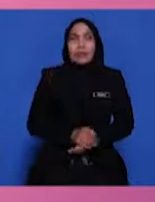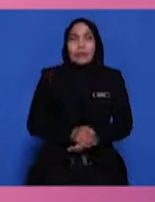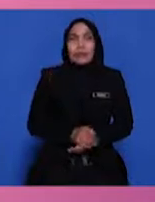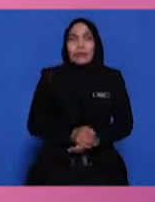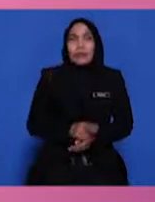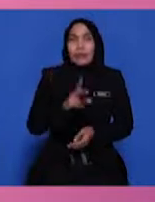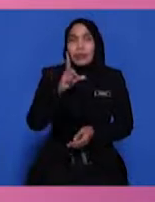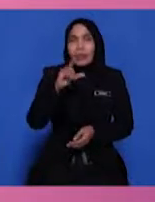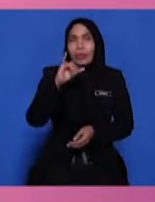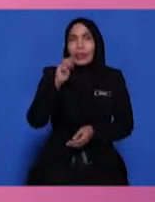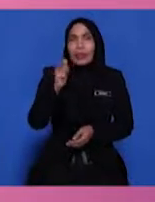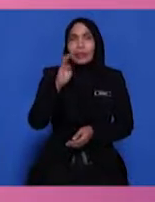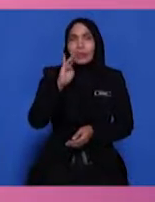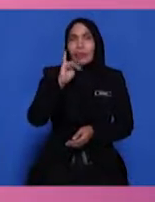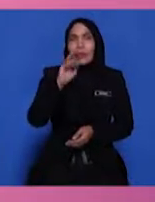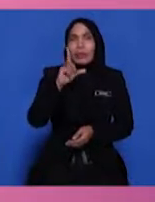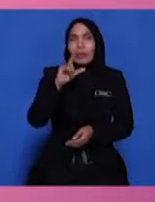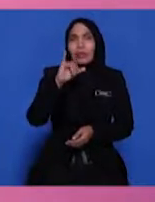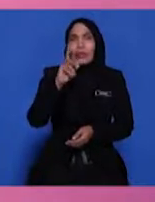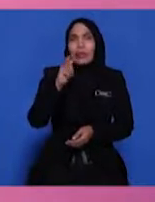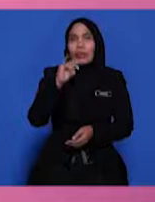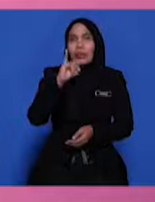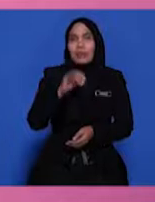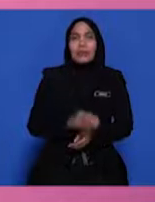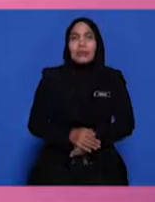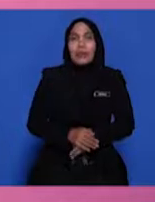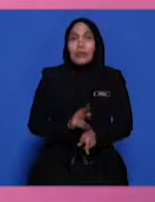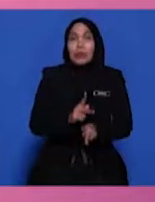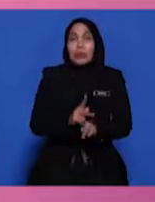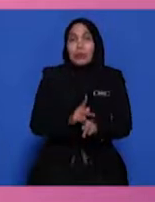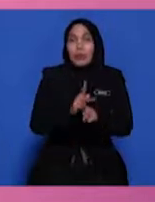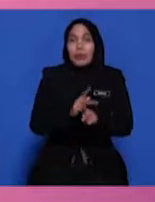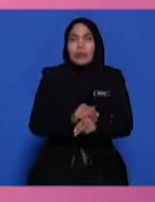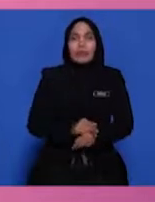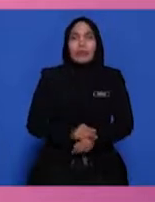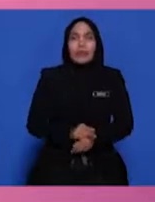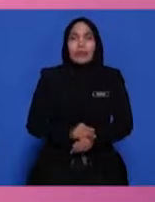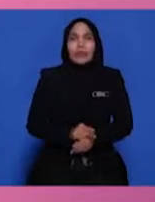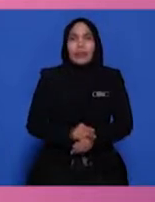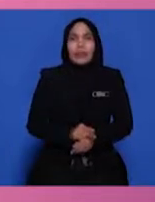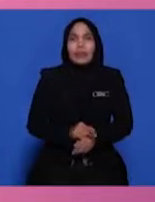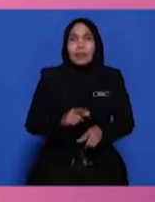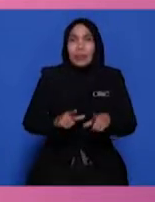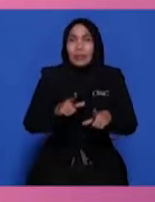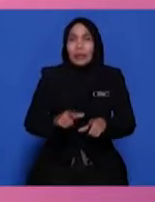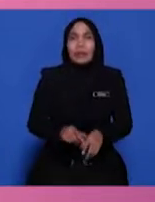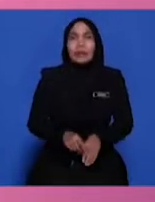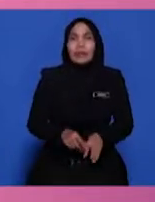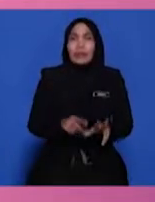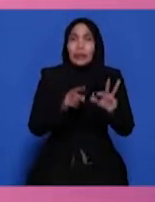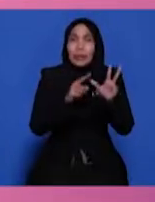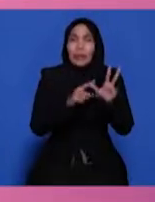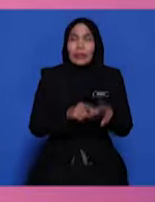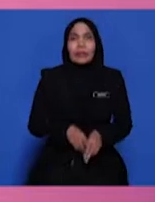hutang kad kredit dan sewa rumah. Kemudian, langkah ketiga ialah mewujudkan plan